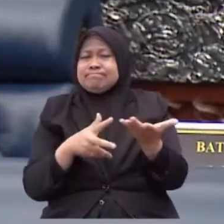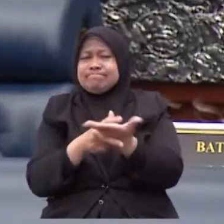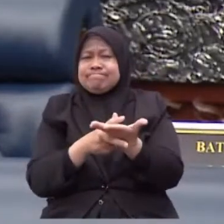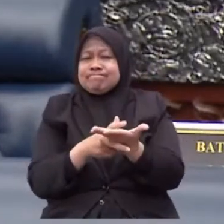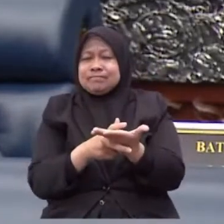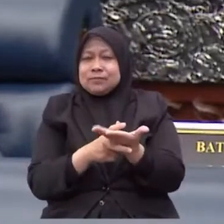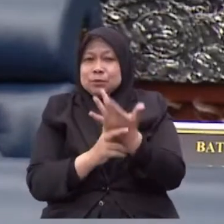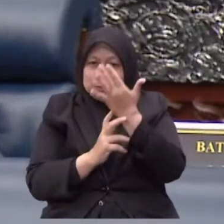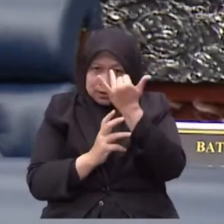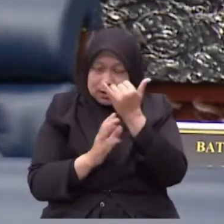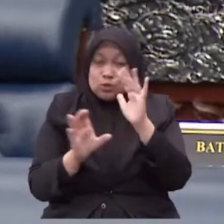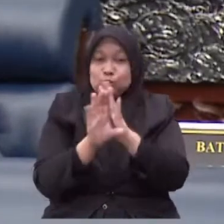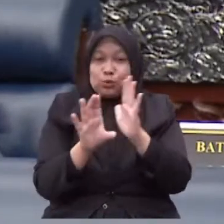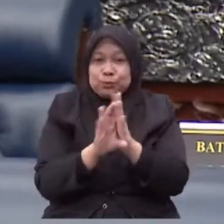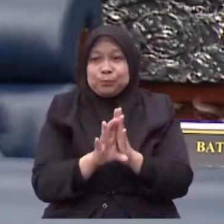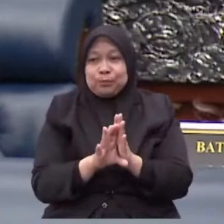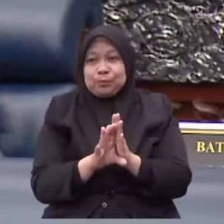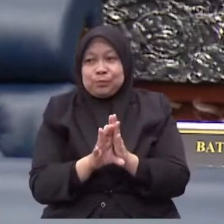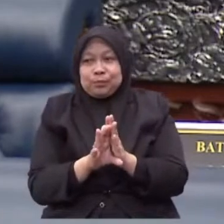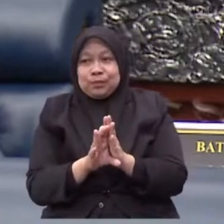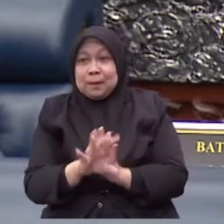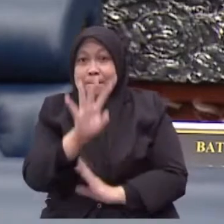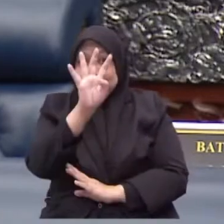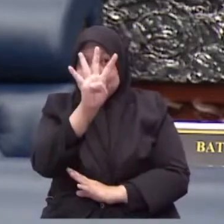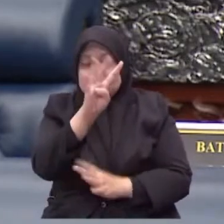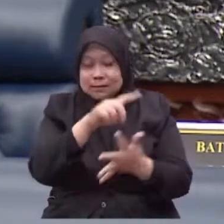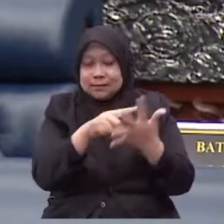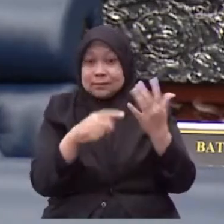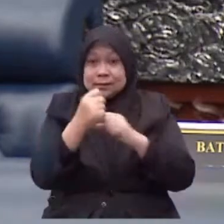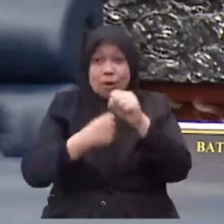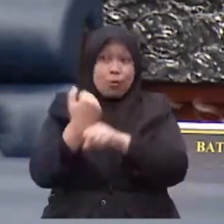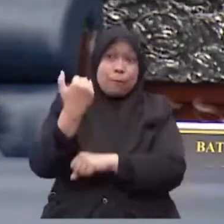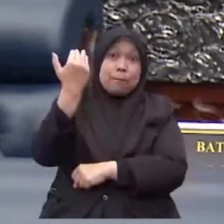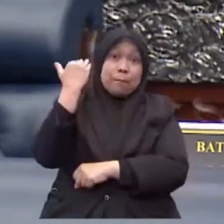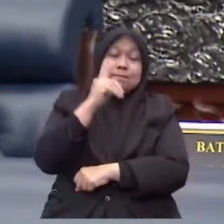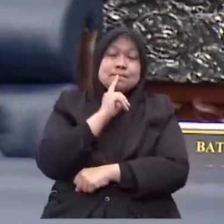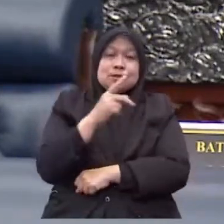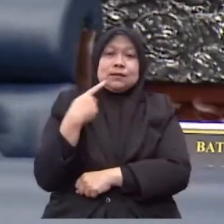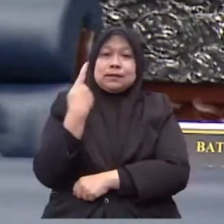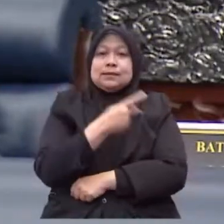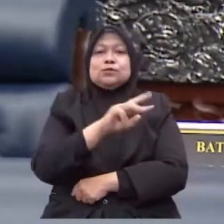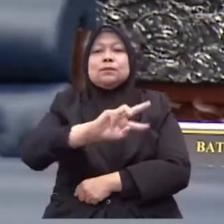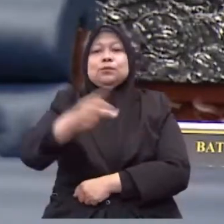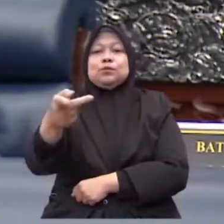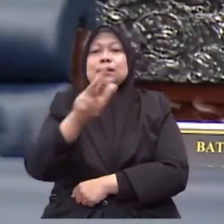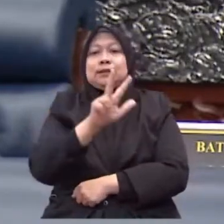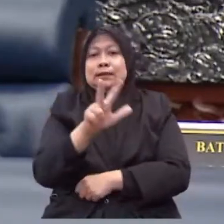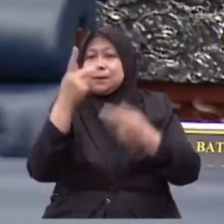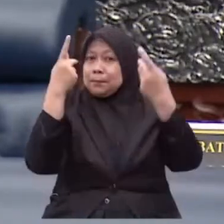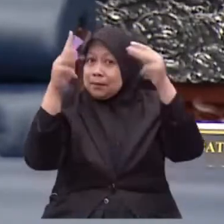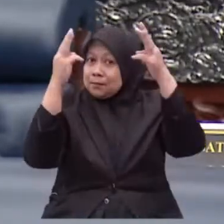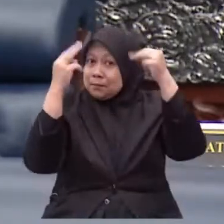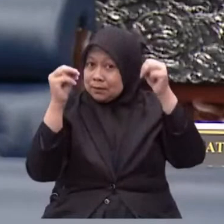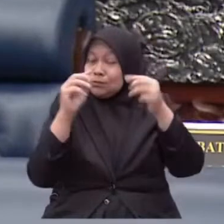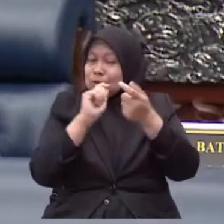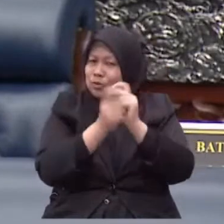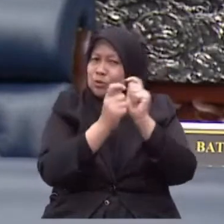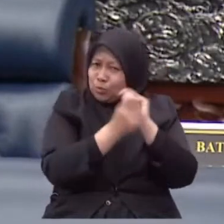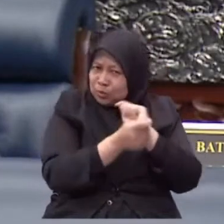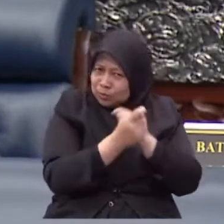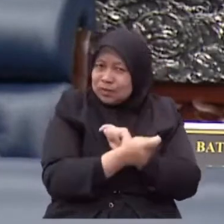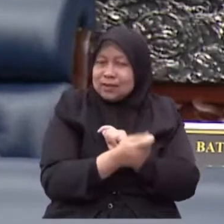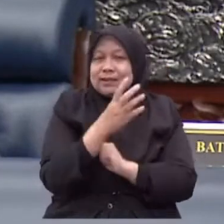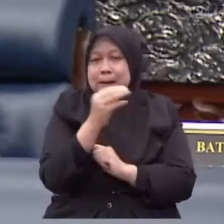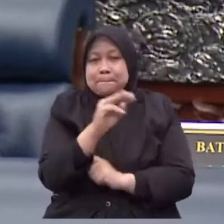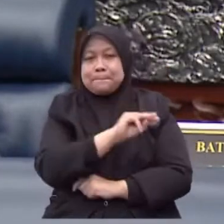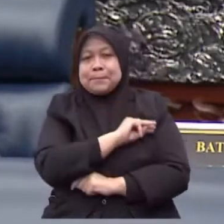terganggu Oke dalam 4 tahun yang lepas kita telah bertukar tiga Perdana Menteri dan